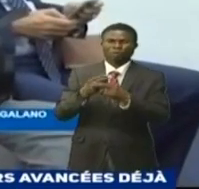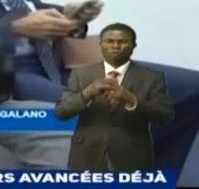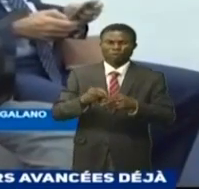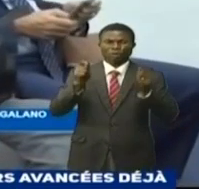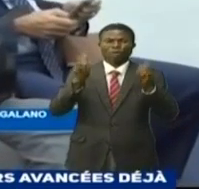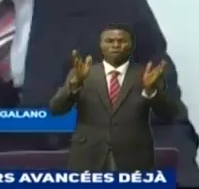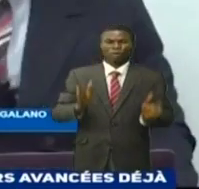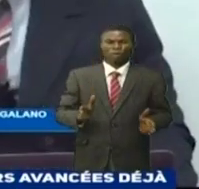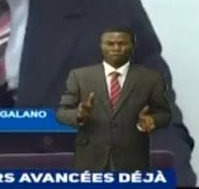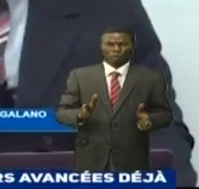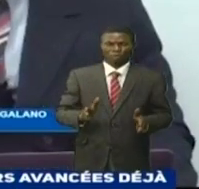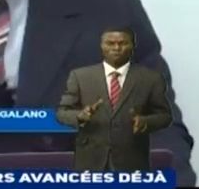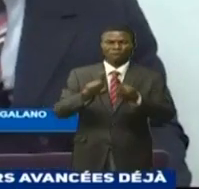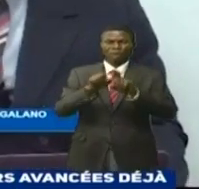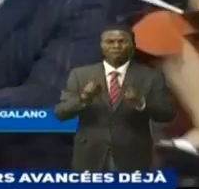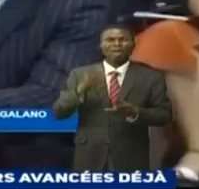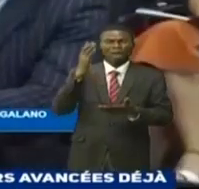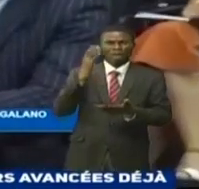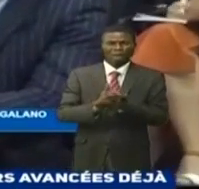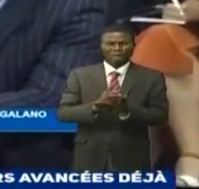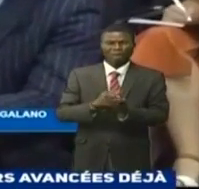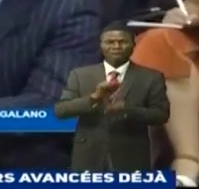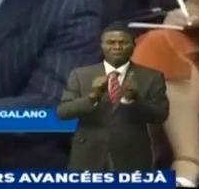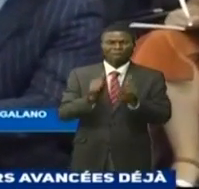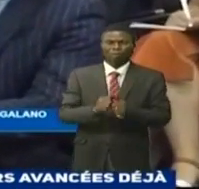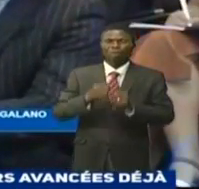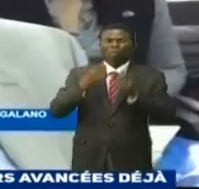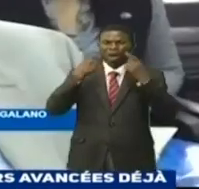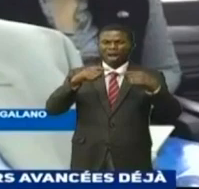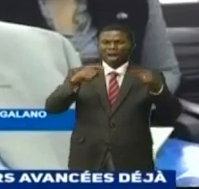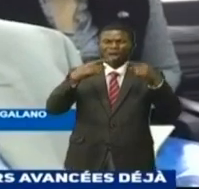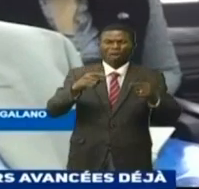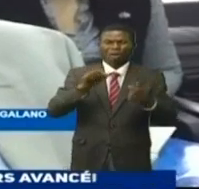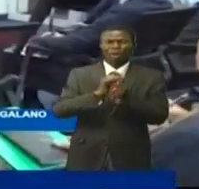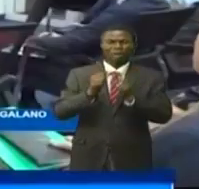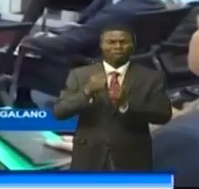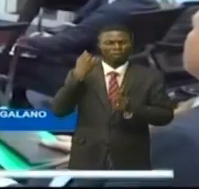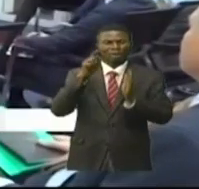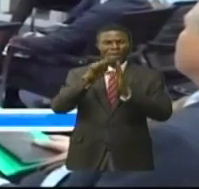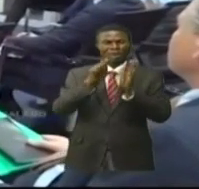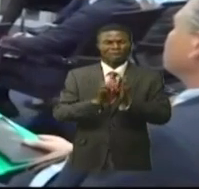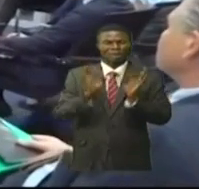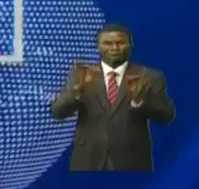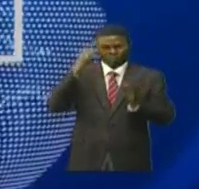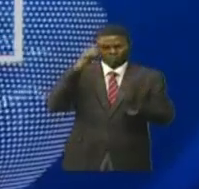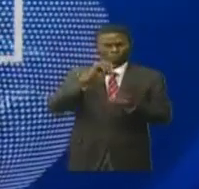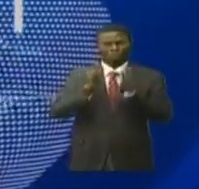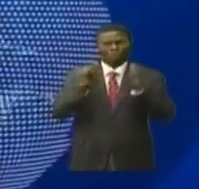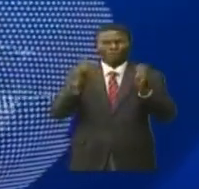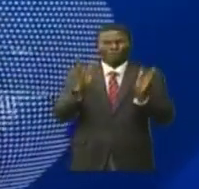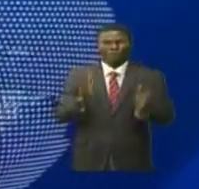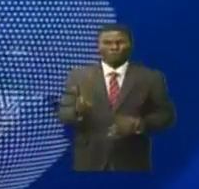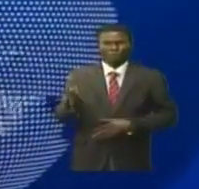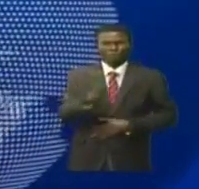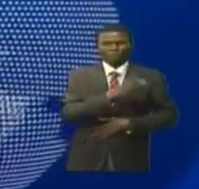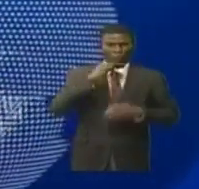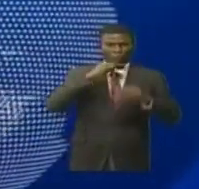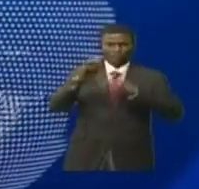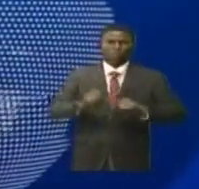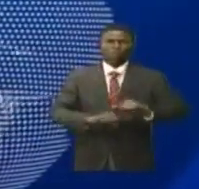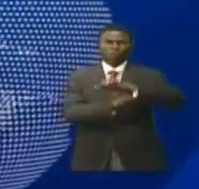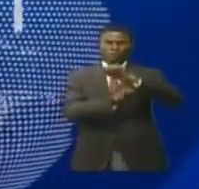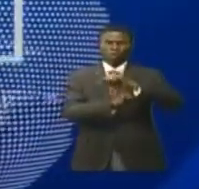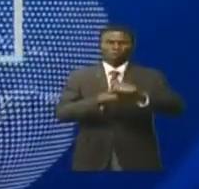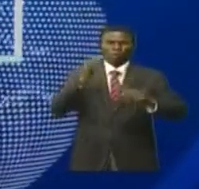journaliste la DP pénalisation de délit de presse et la mise en place de nouveaux textes de loi sur la presse des messages de soutien